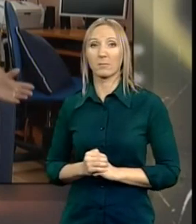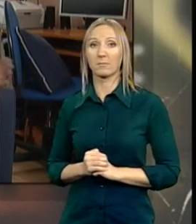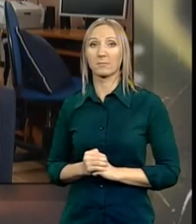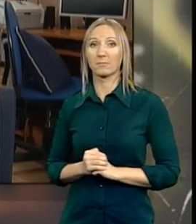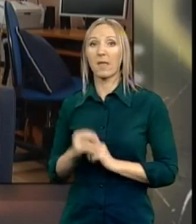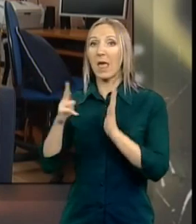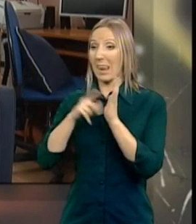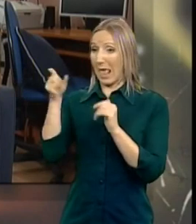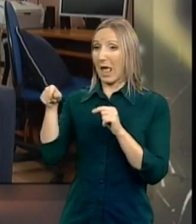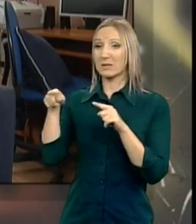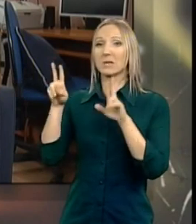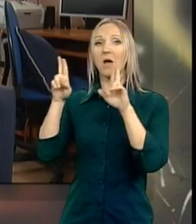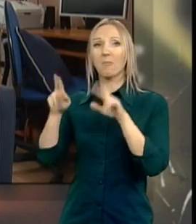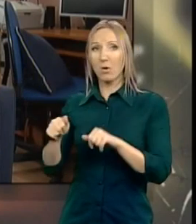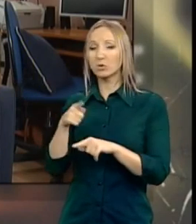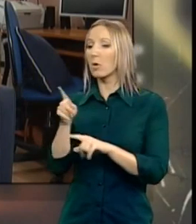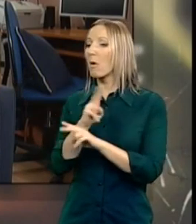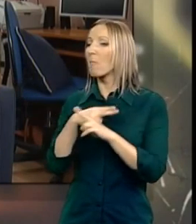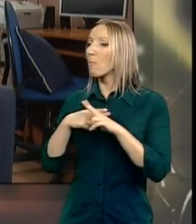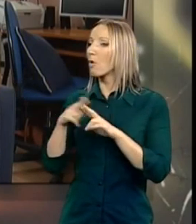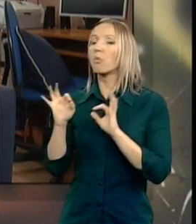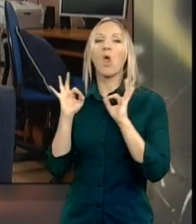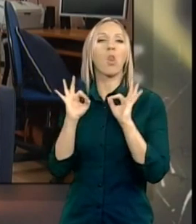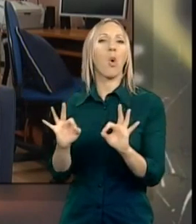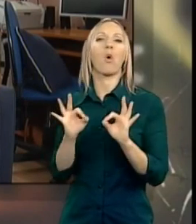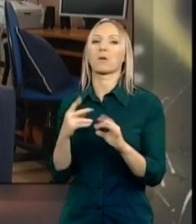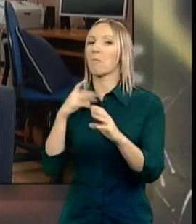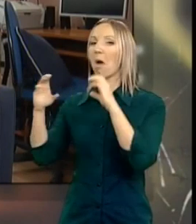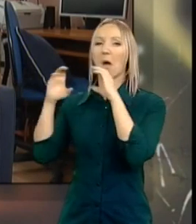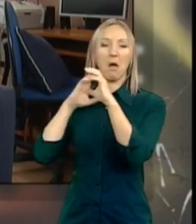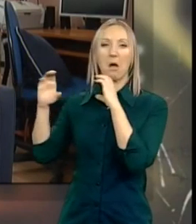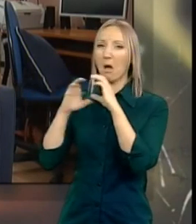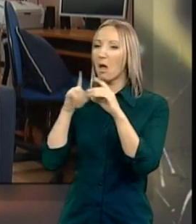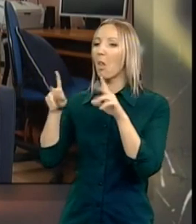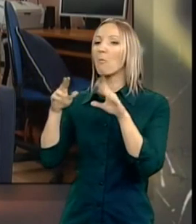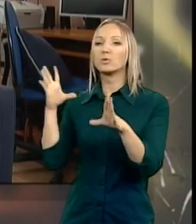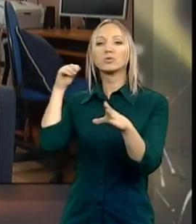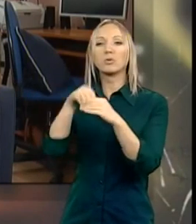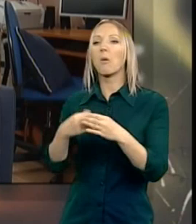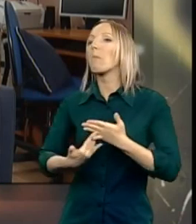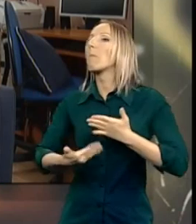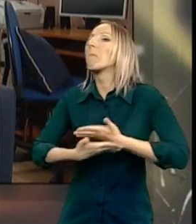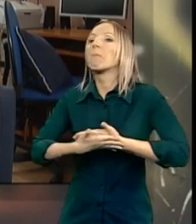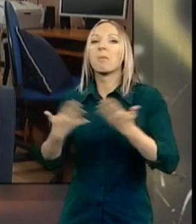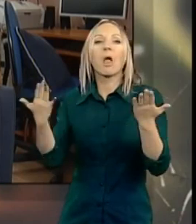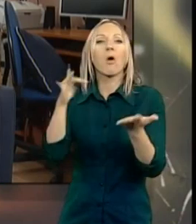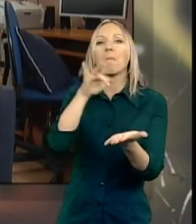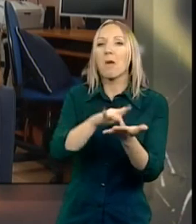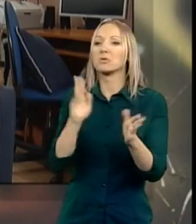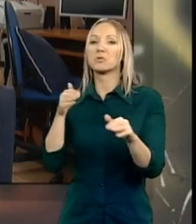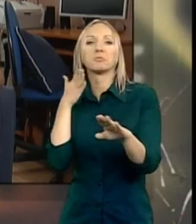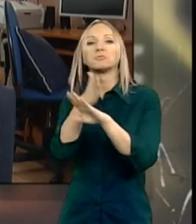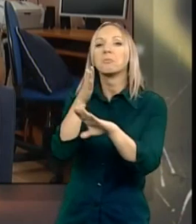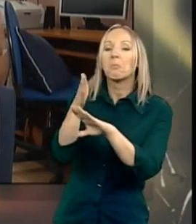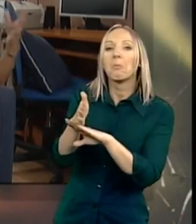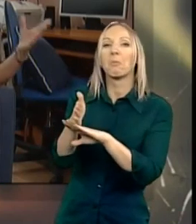Sa Nacom može da se ovaj, sasvim normalno komunicira. Ona može da se uklopi u svaku sredinu, može